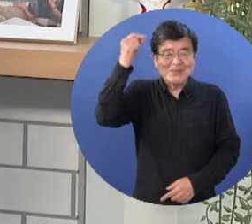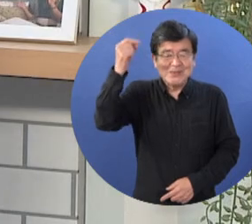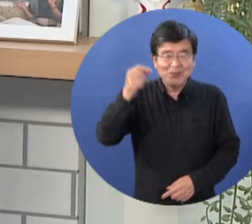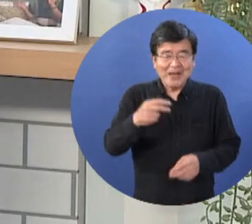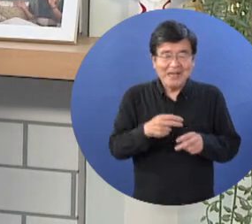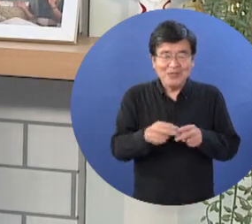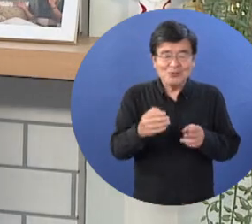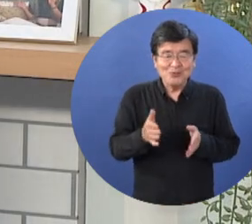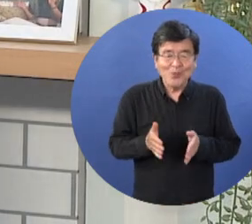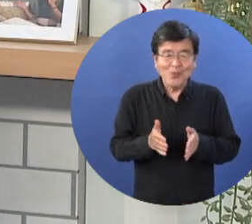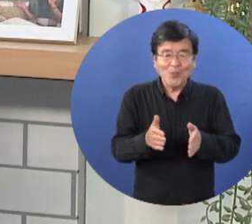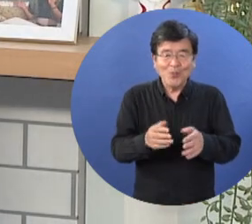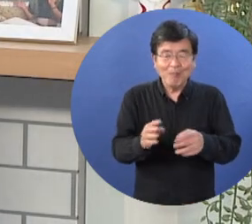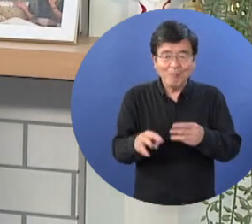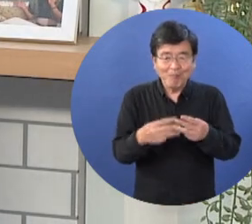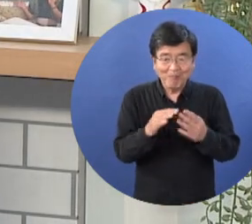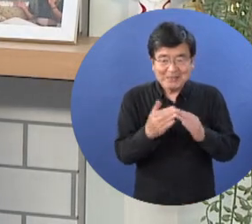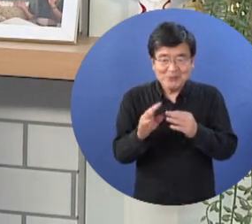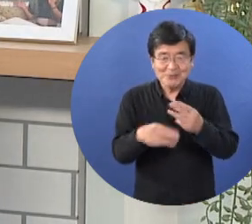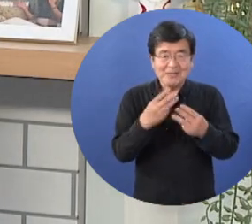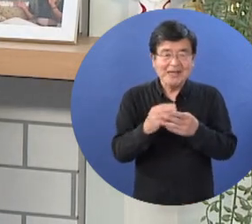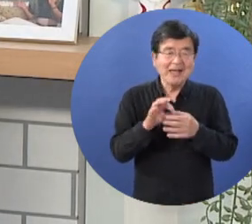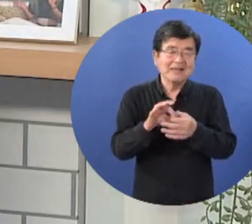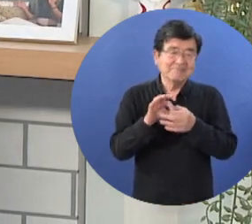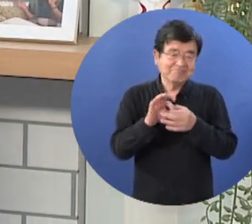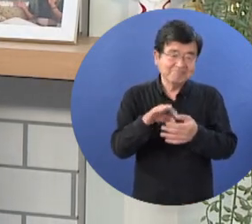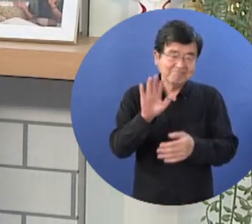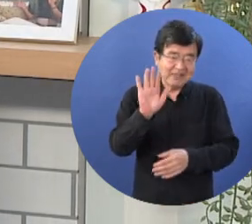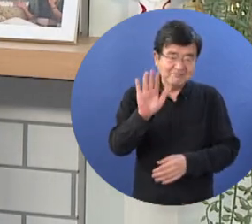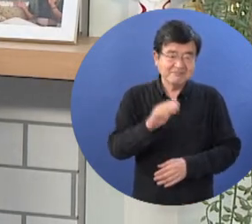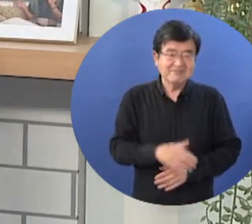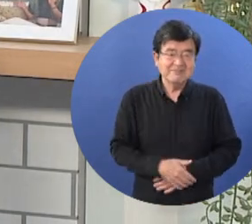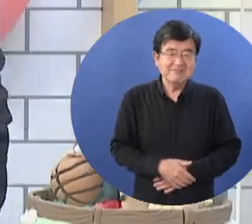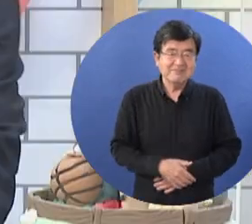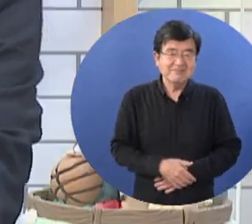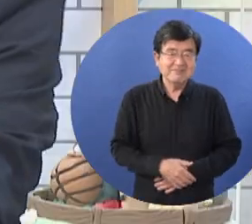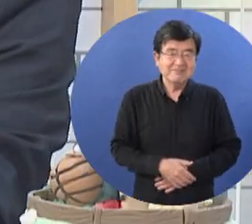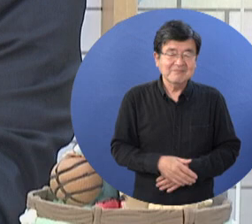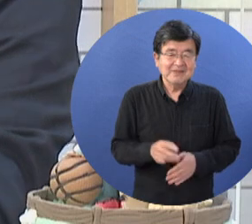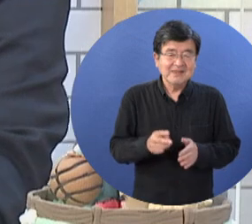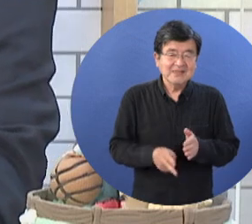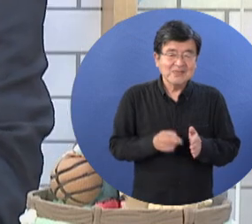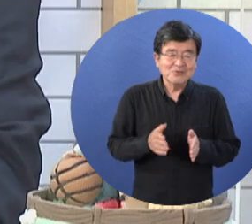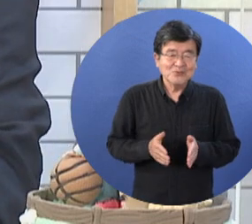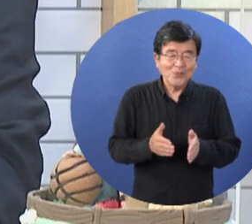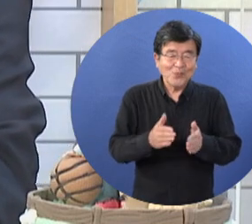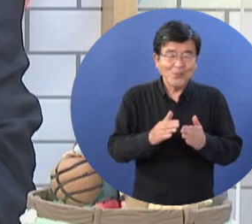鉄道の町吹田に関連があります、 はい、ん、